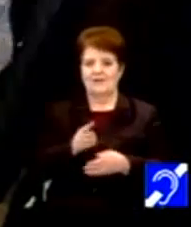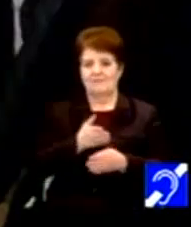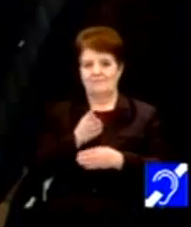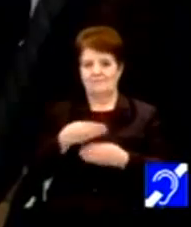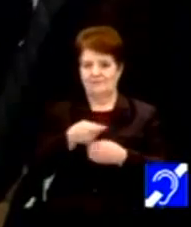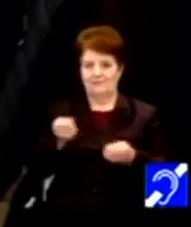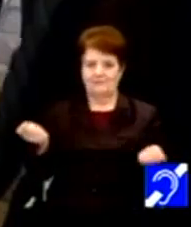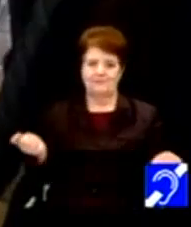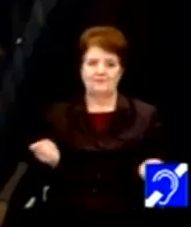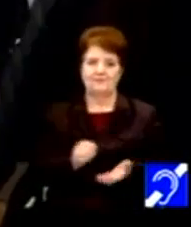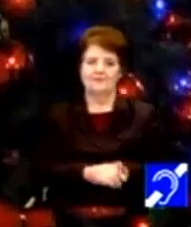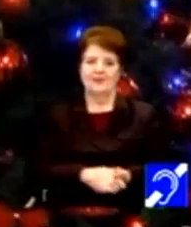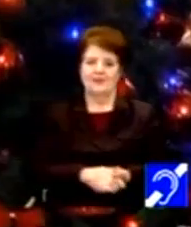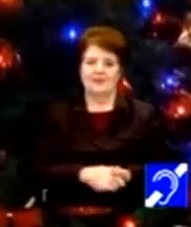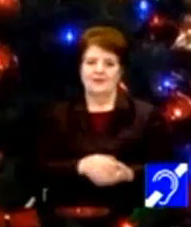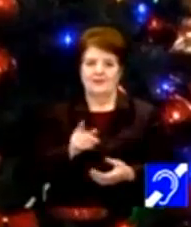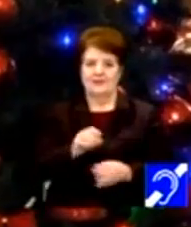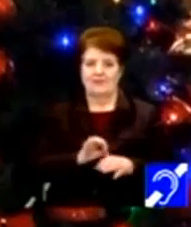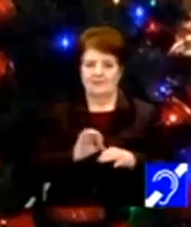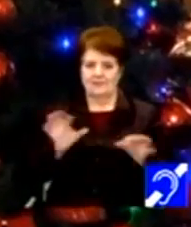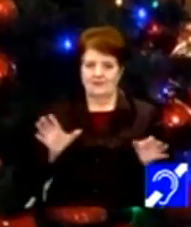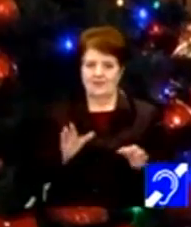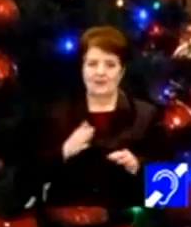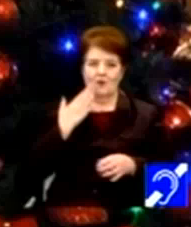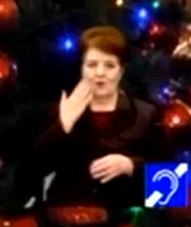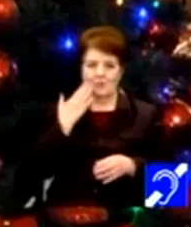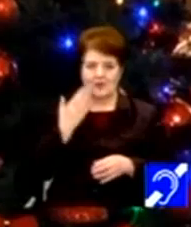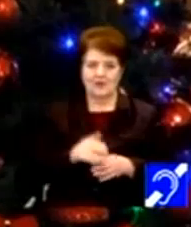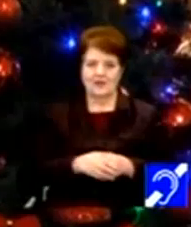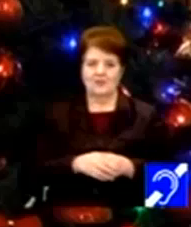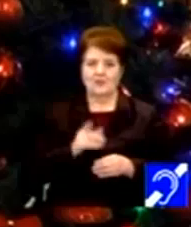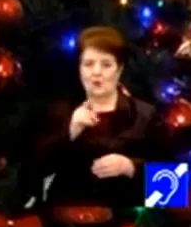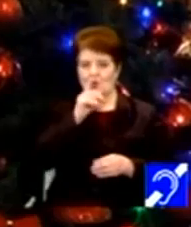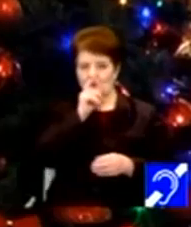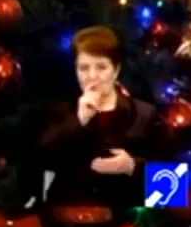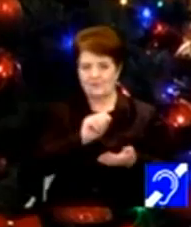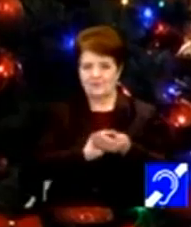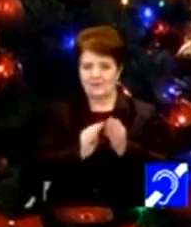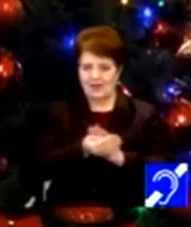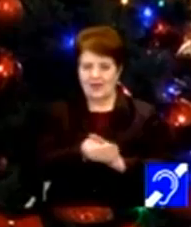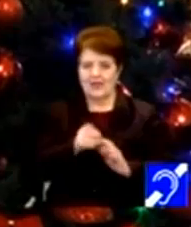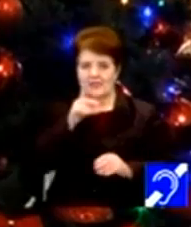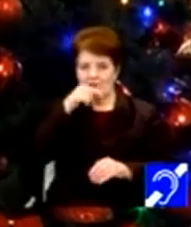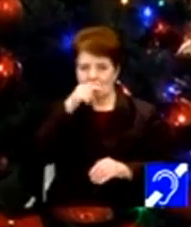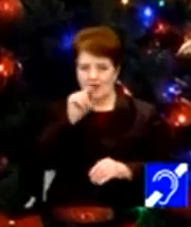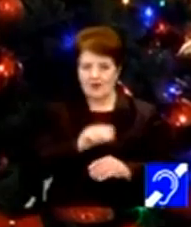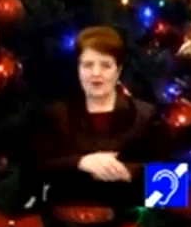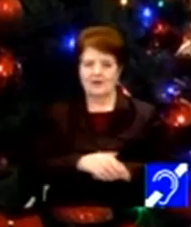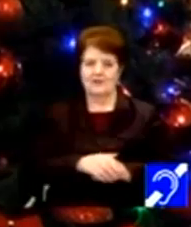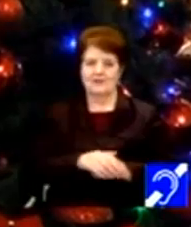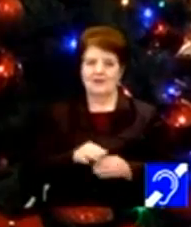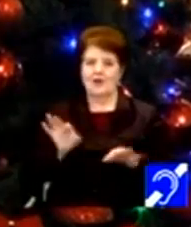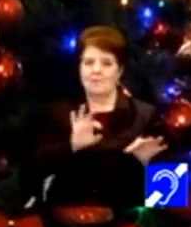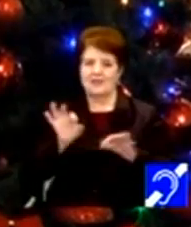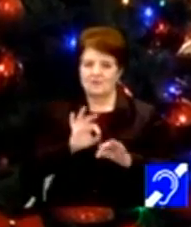au fost întâmpinați cu bucate tradiționale românești din zona noastră, cu piftie de curcan, cu chișcă, cârnați,